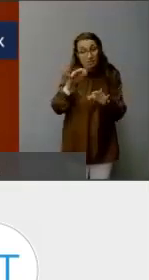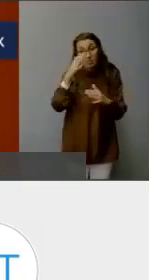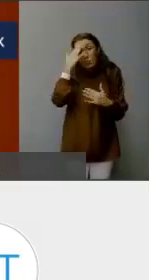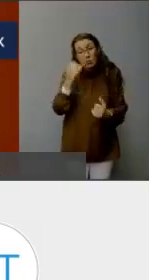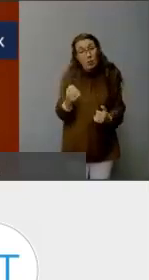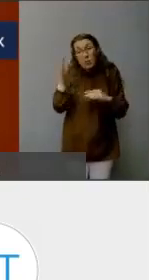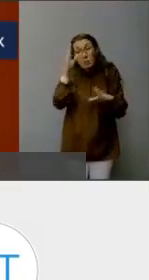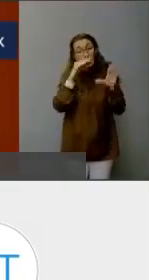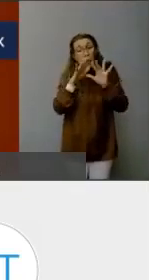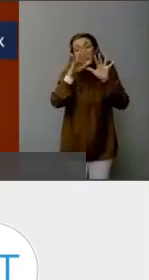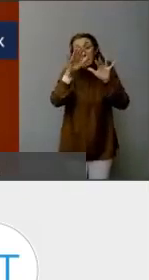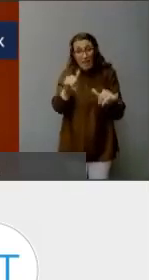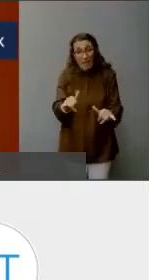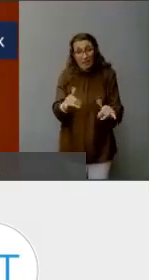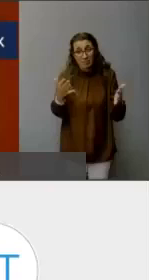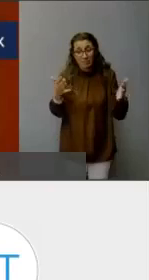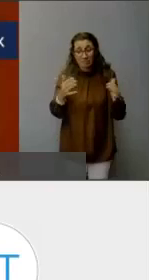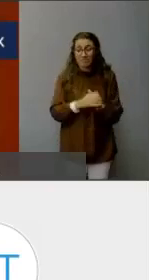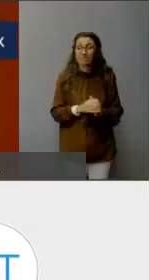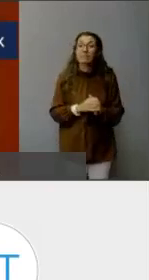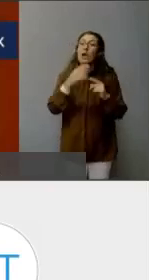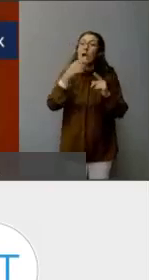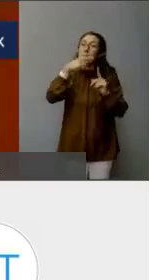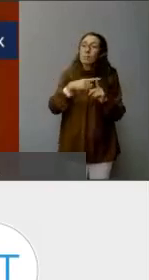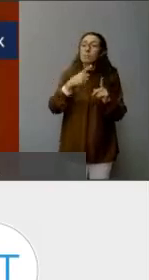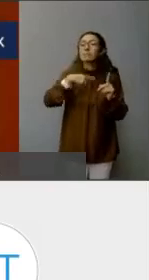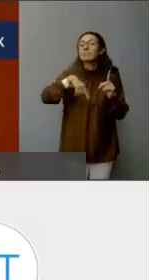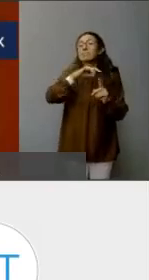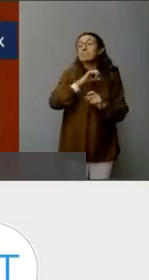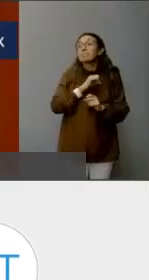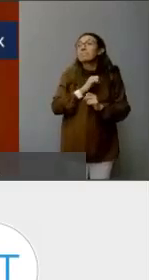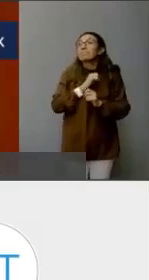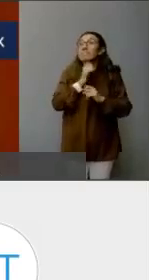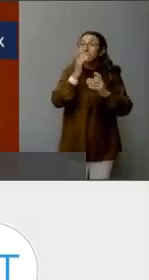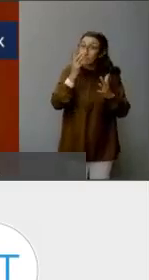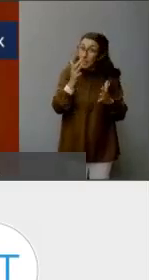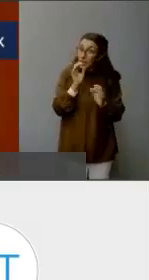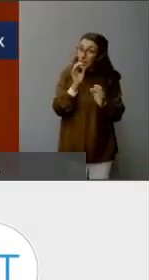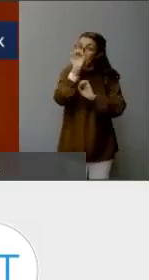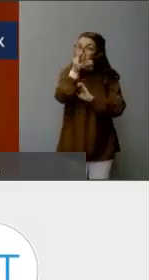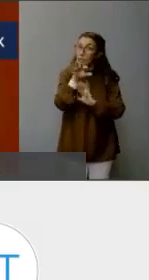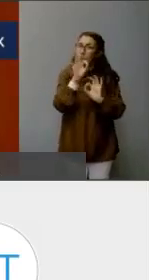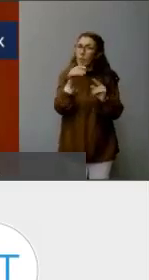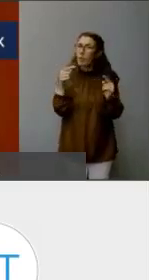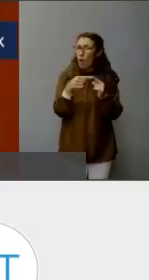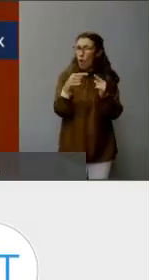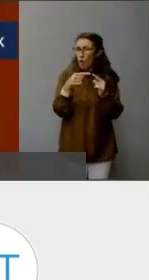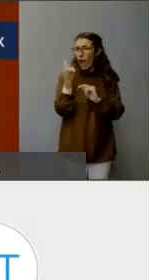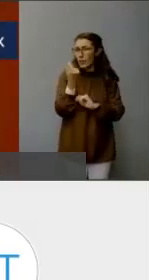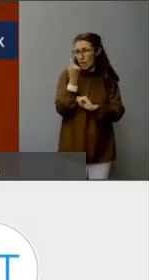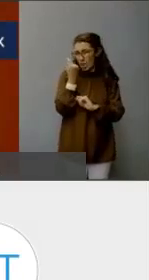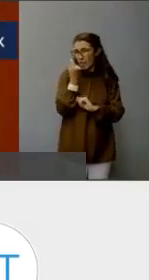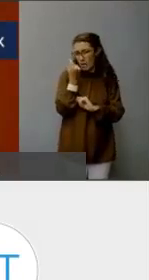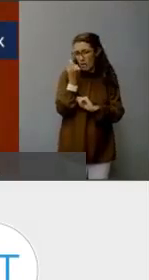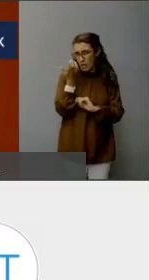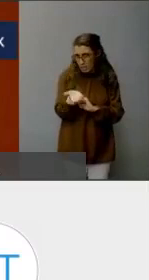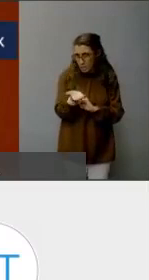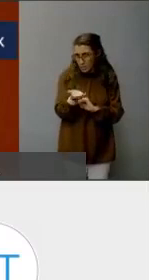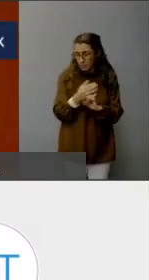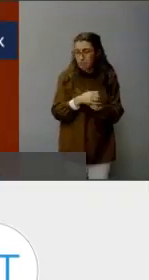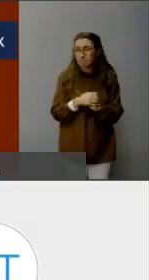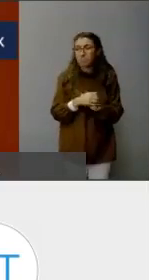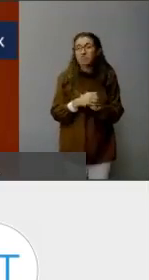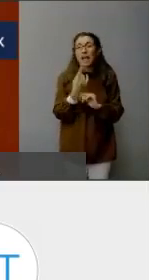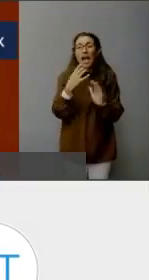niente come se non bastasse ci preme segnalare il capitolo che riguarda i possibili conflitti di interesse di questa operazione un